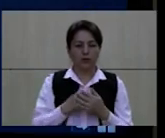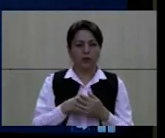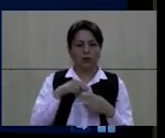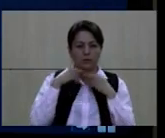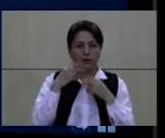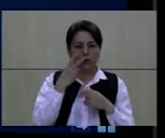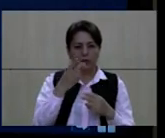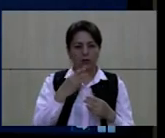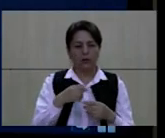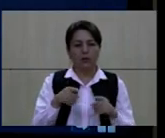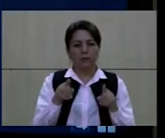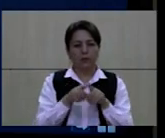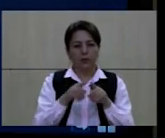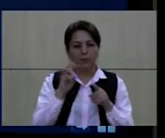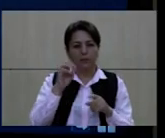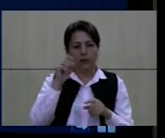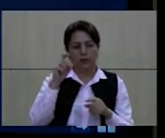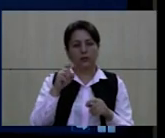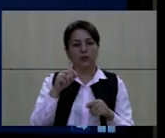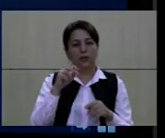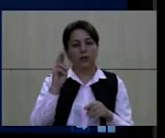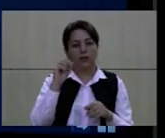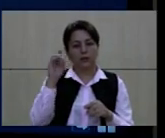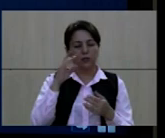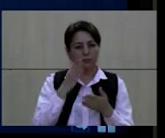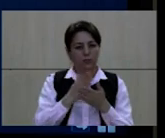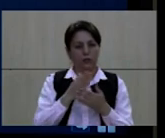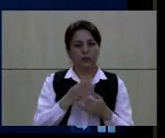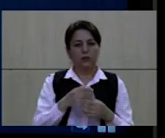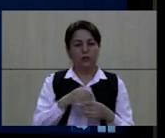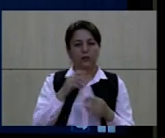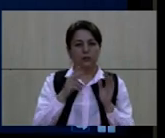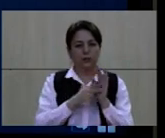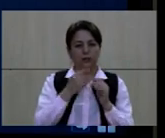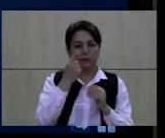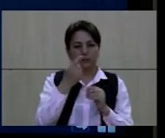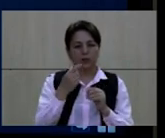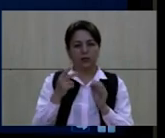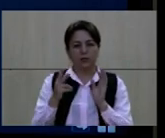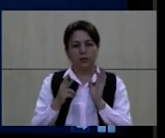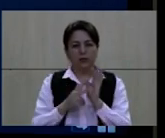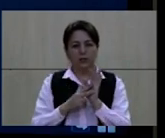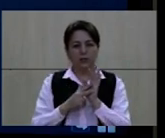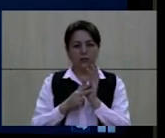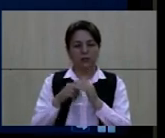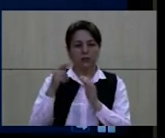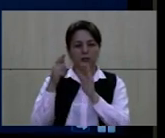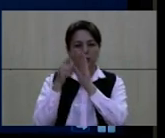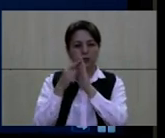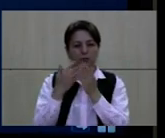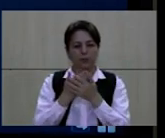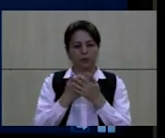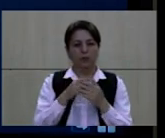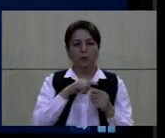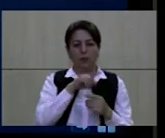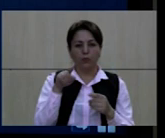E'tibor bering, bir xil maxrajli kasrlarimiz mavjud ekani. Mana 8 dan 1, 8 dan 7.